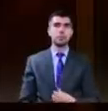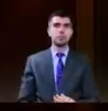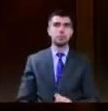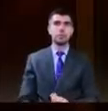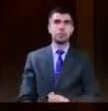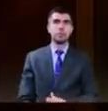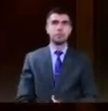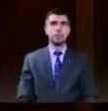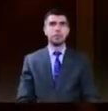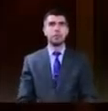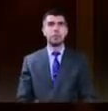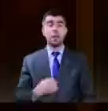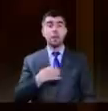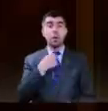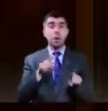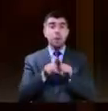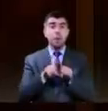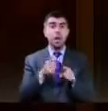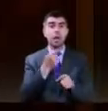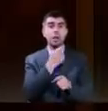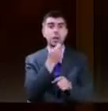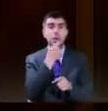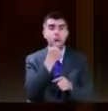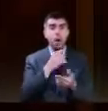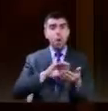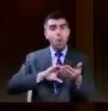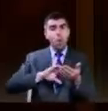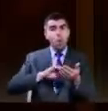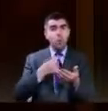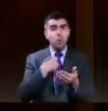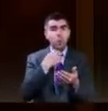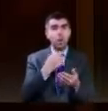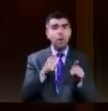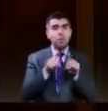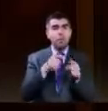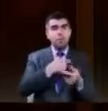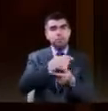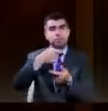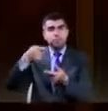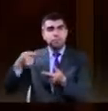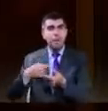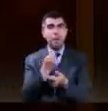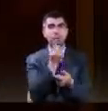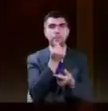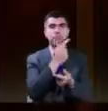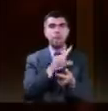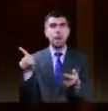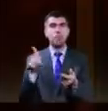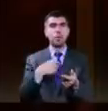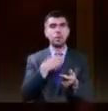كما تم إدراج أدوية لمعالجة الأمراض النفسية من الجيل الثاني والثالث في قائمة الأدوية الأساسية في مجال الصحة